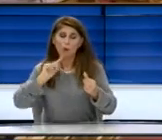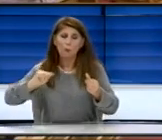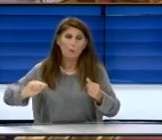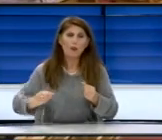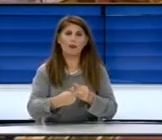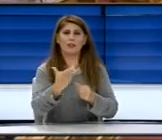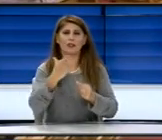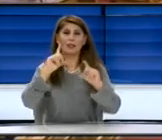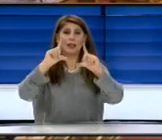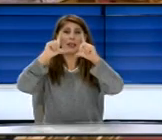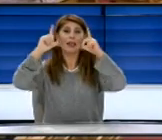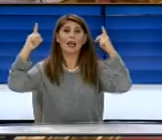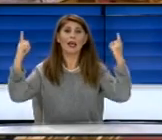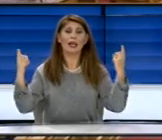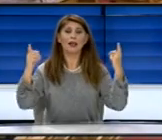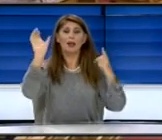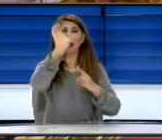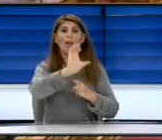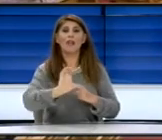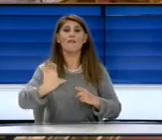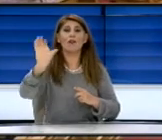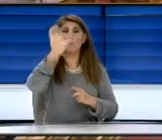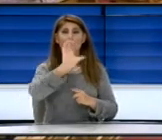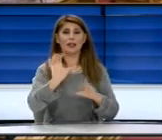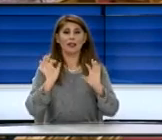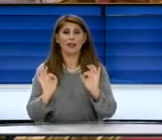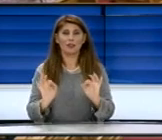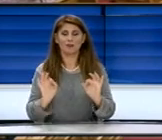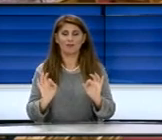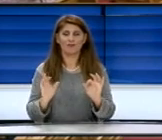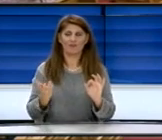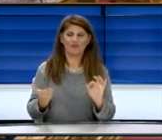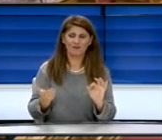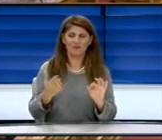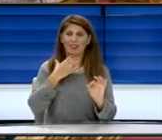η ιερή ευρωπαϊκή κανονικότητα,